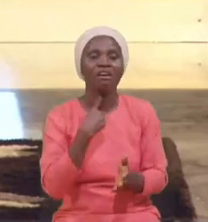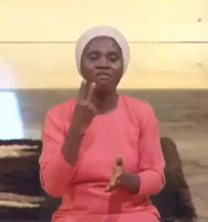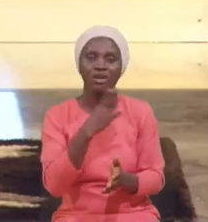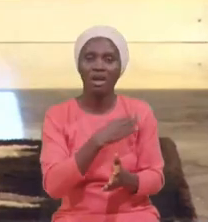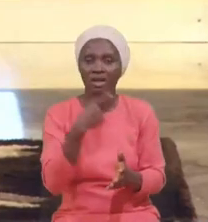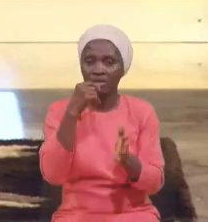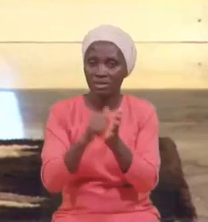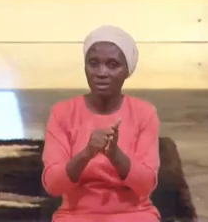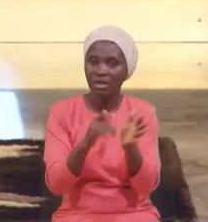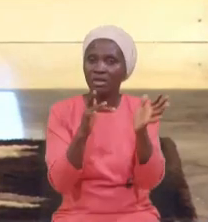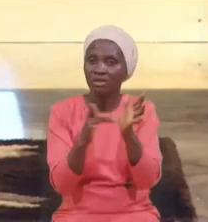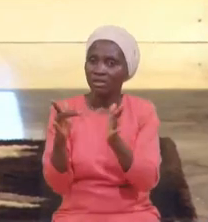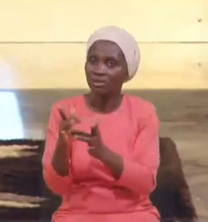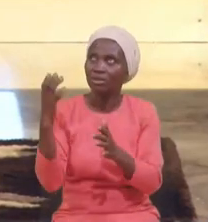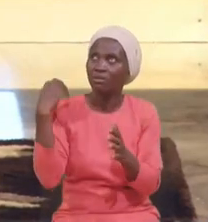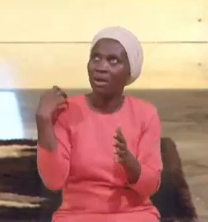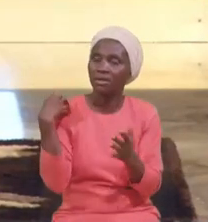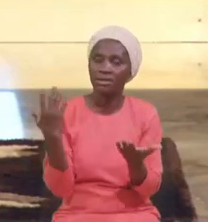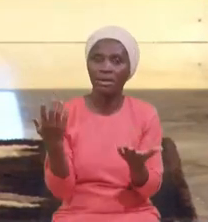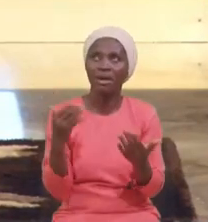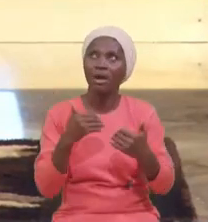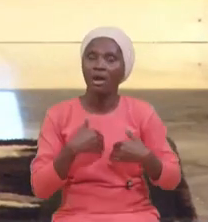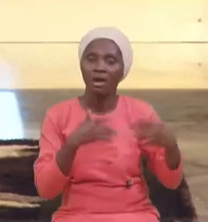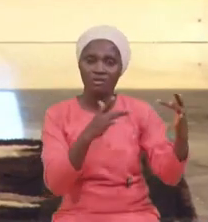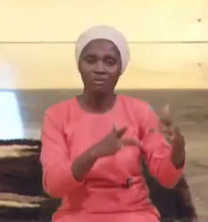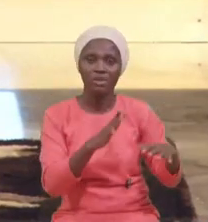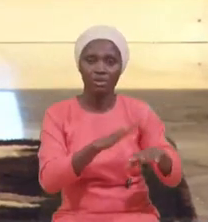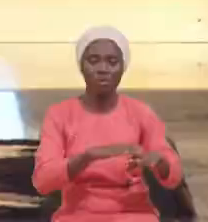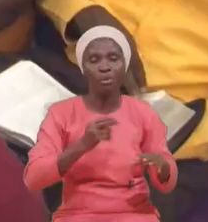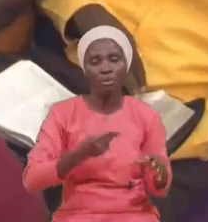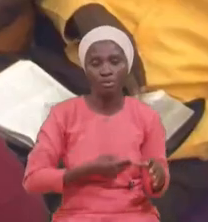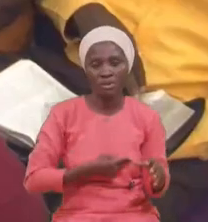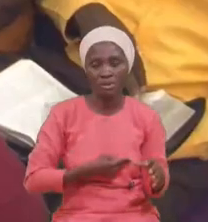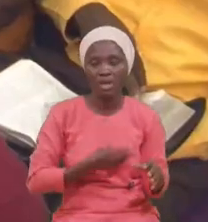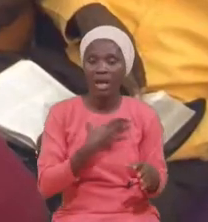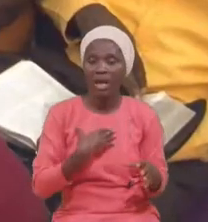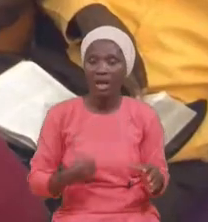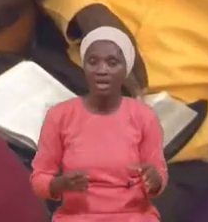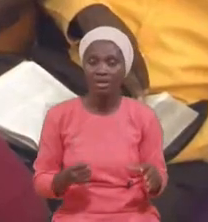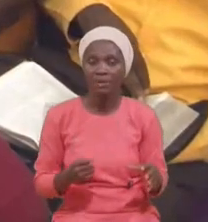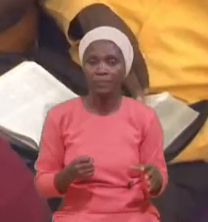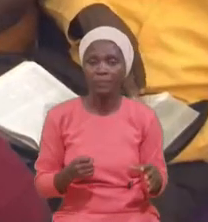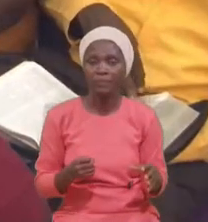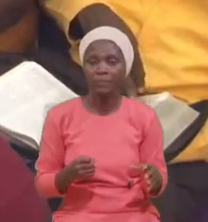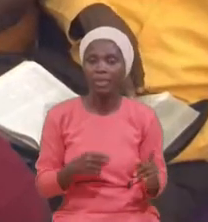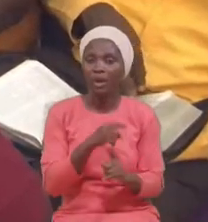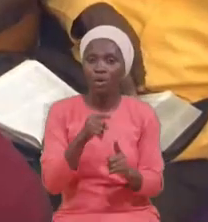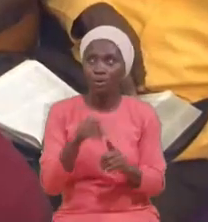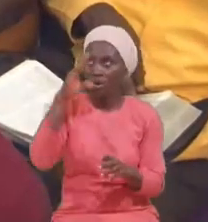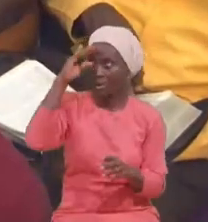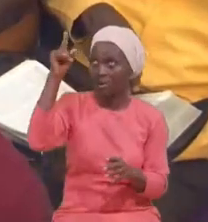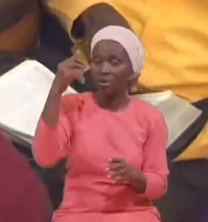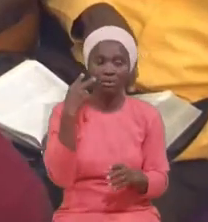dirent, Jésus, maître, aie pitié de nous. Dès qu'il les eut